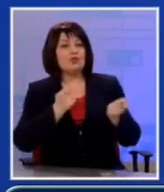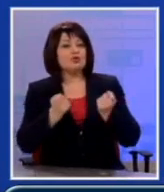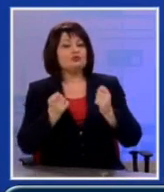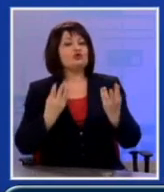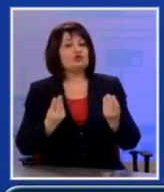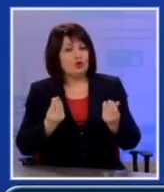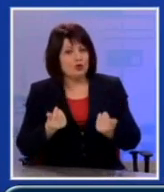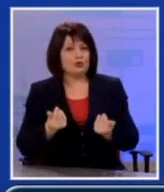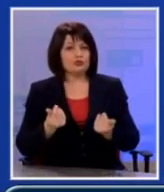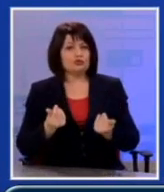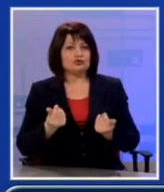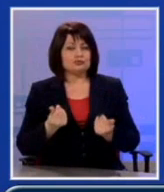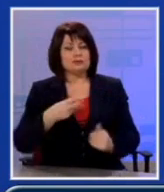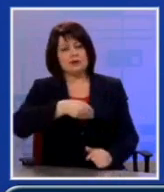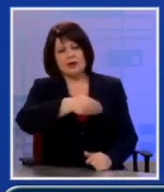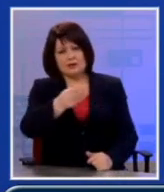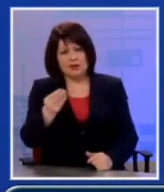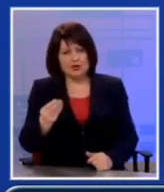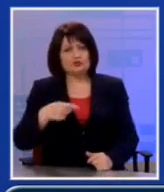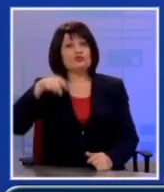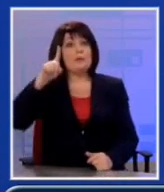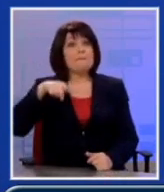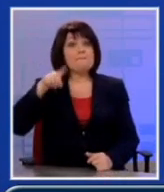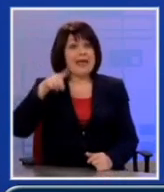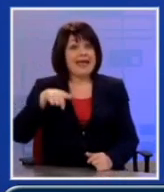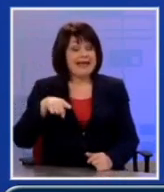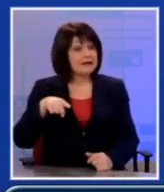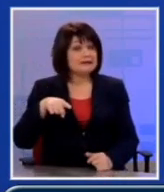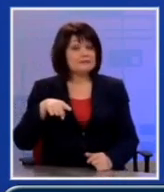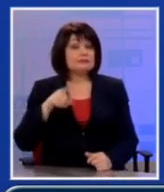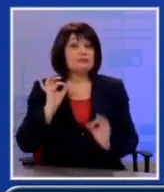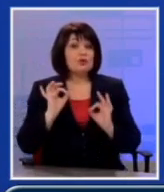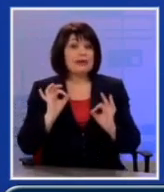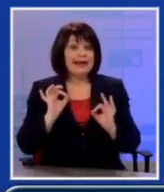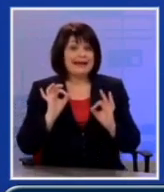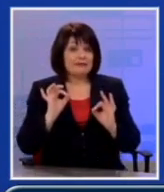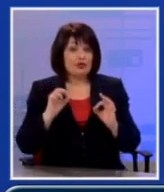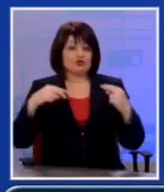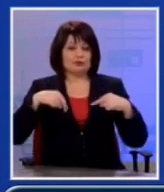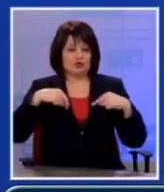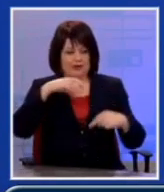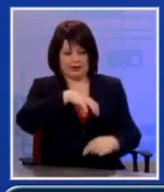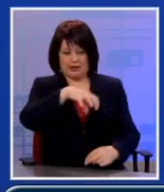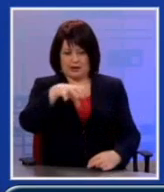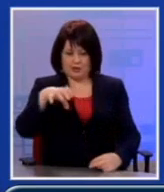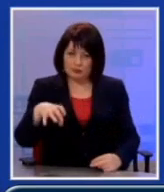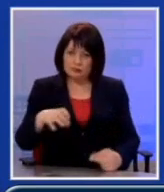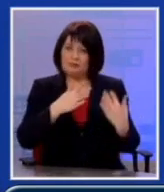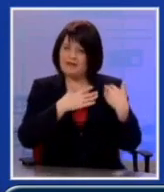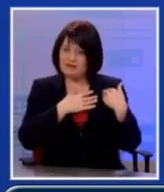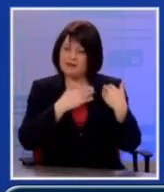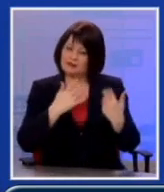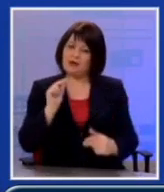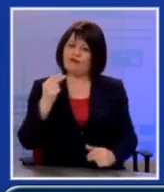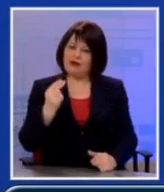ώστε να κατανεμηθούν οι ημέρες κοινοβουλευτικού ελέγχου ανά Υπουργείο, ώστε και οι